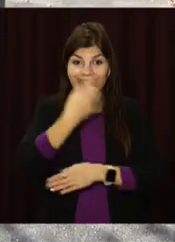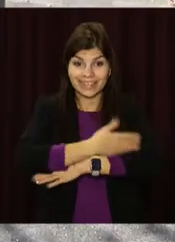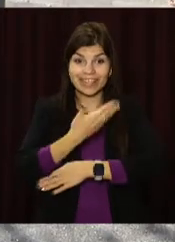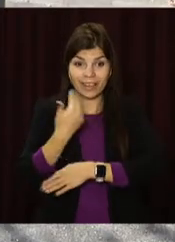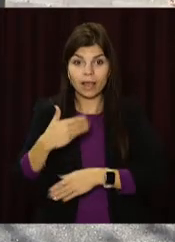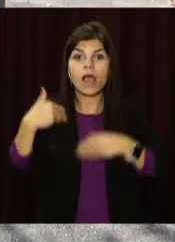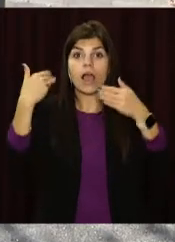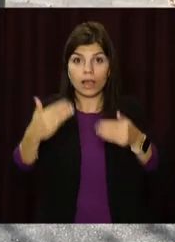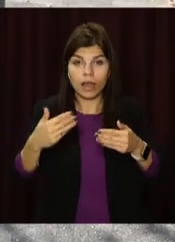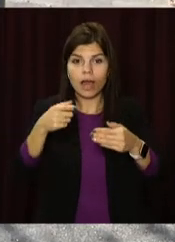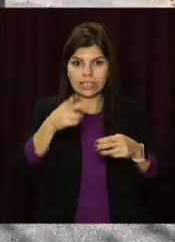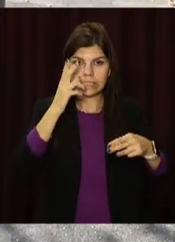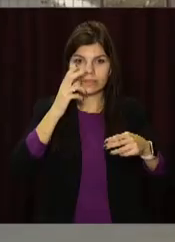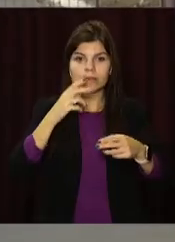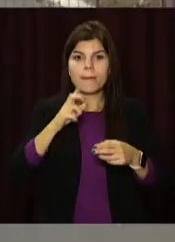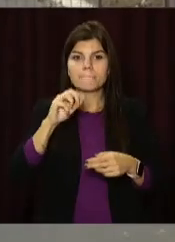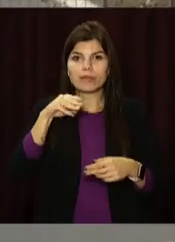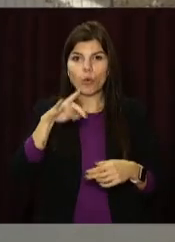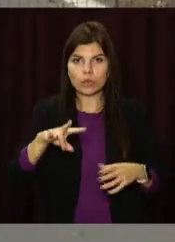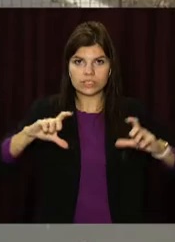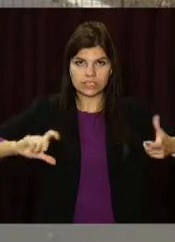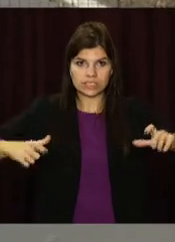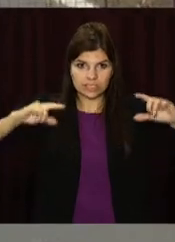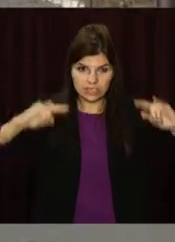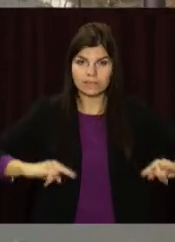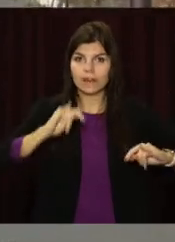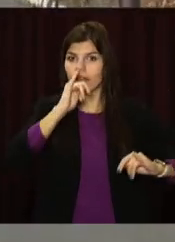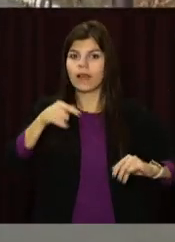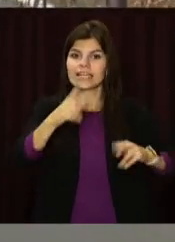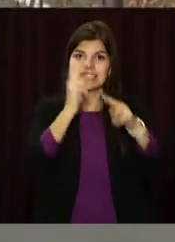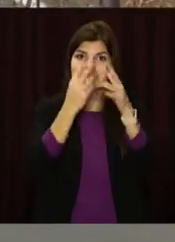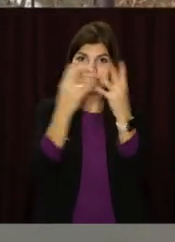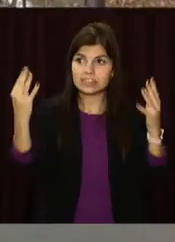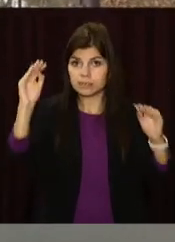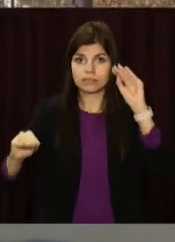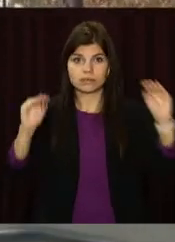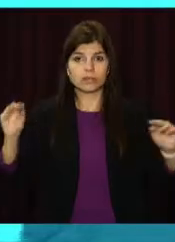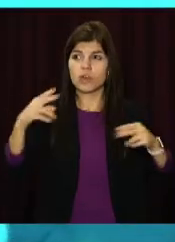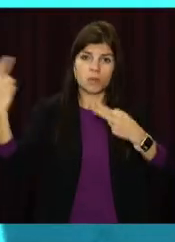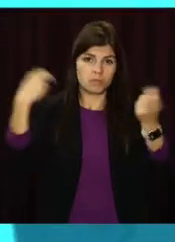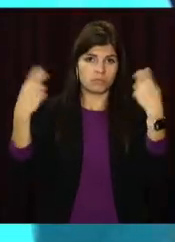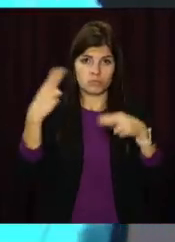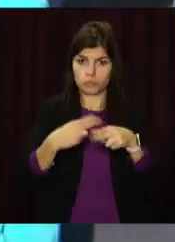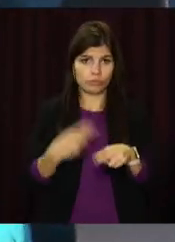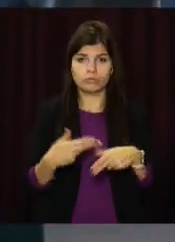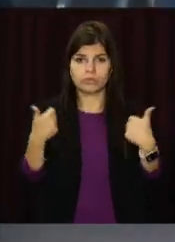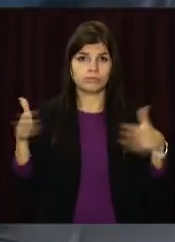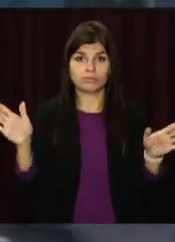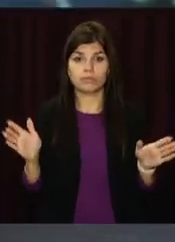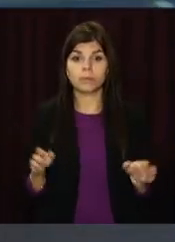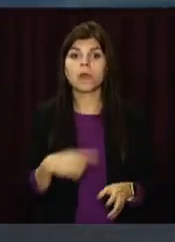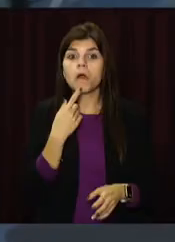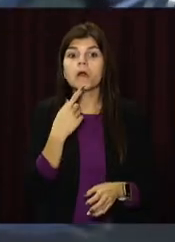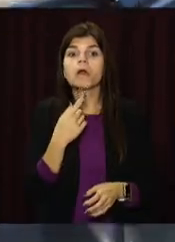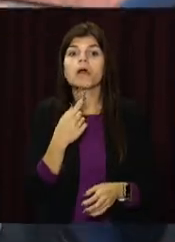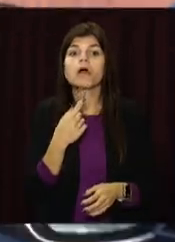Наліво підеш, на бетонну плиту наткнешся, а прямо ніяк. Там металевий паркан. А як ви ставитесь до оцих перепон? Без коментарів.